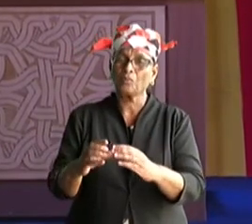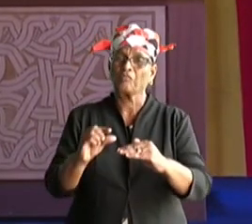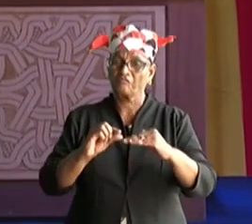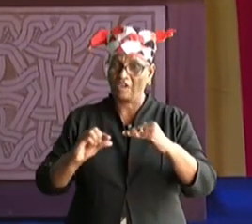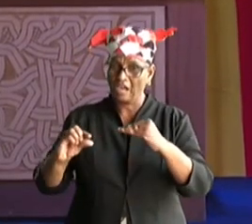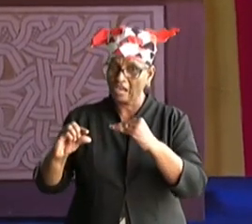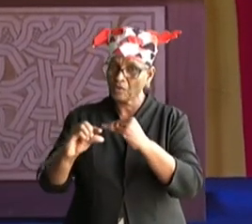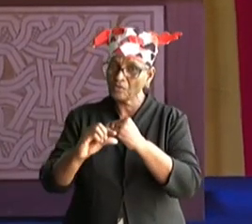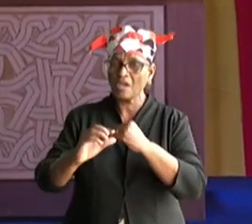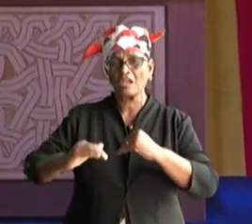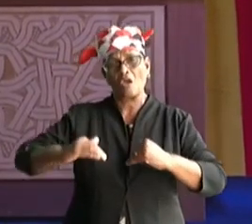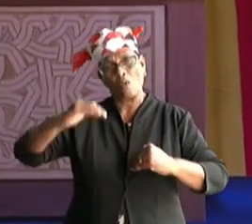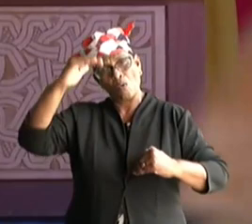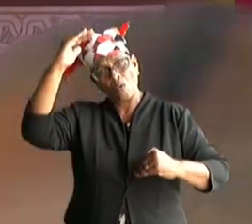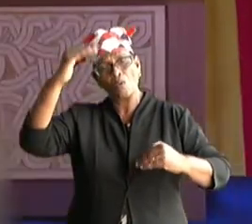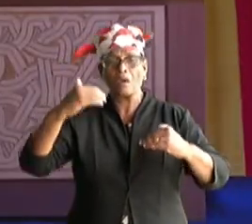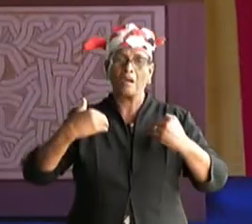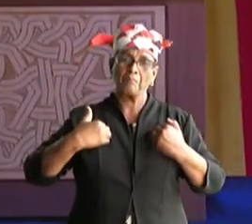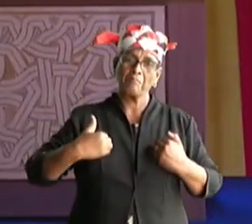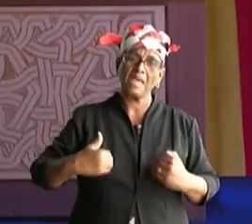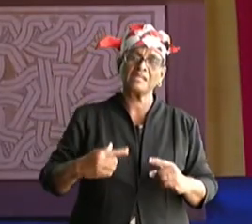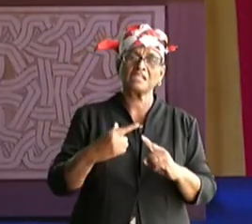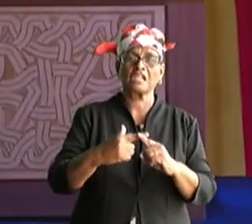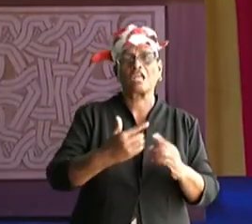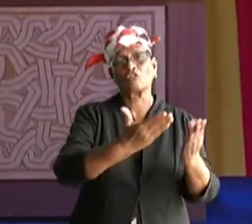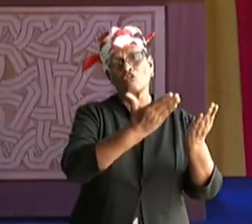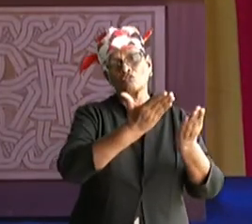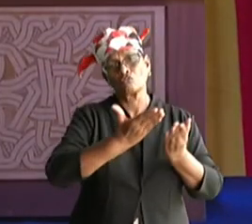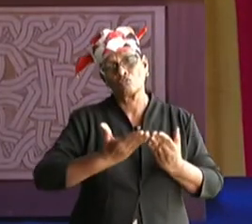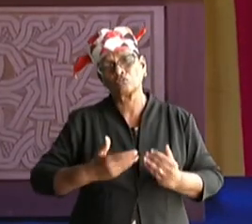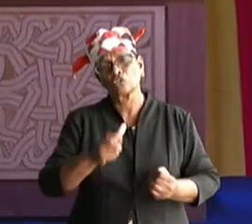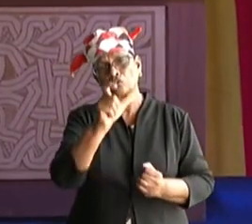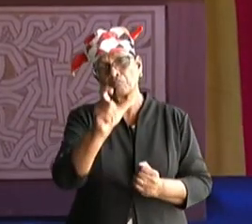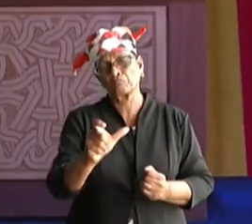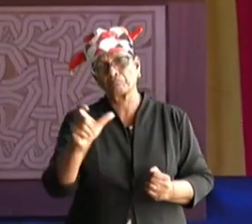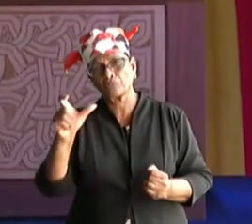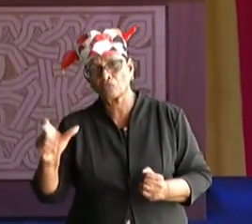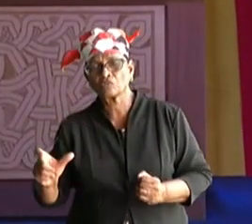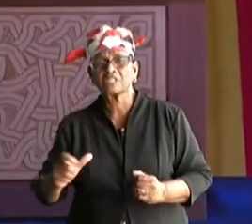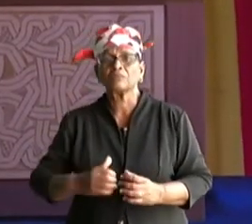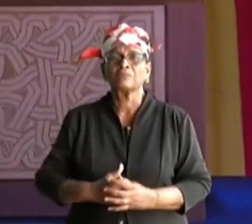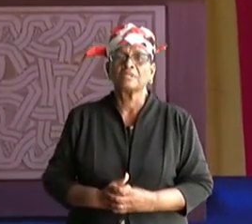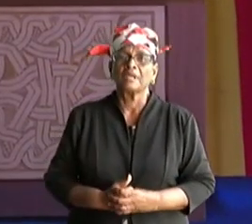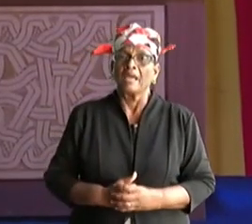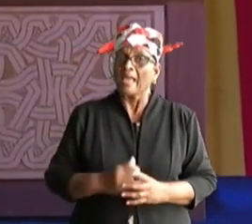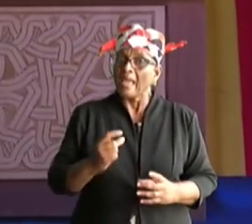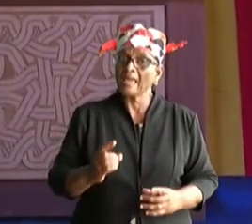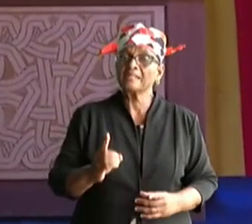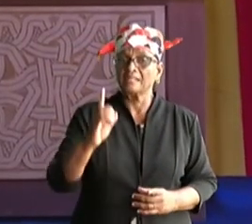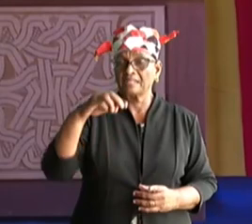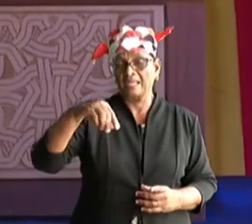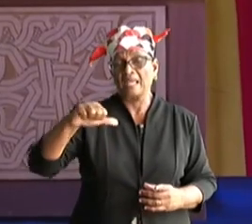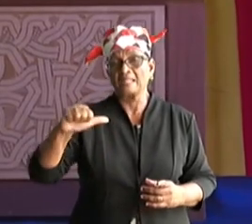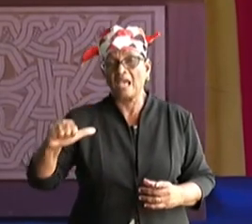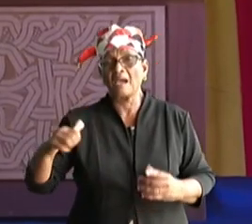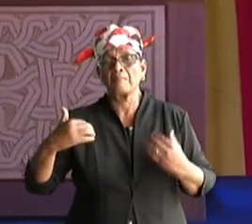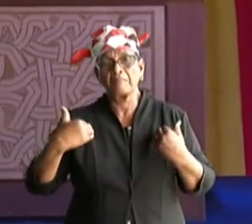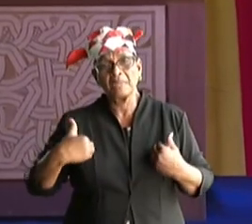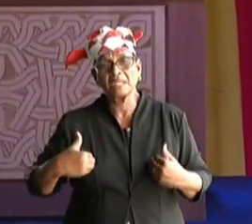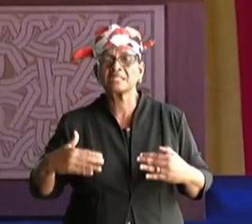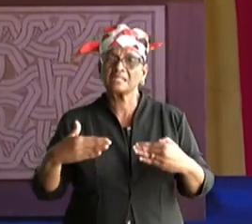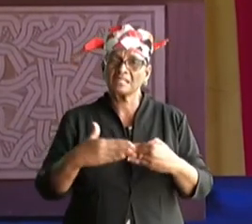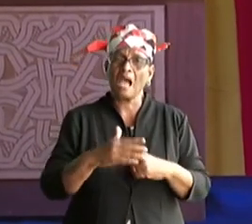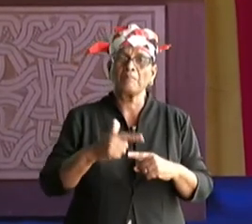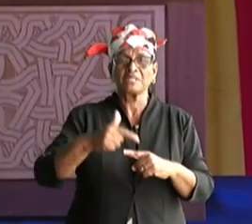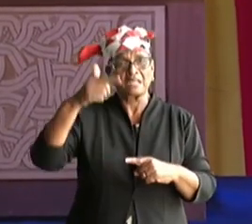overige hoogwaardigheidsbekleders en genodigden, de leden van de Nationale Assemblée, dames en